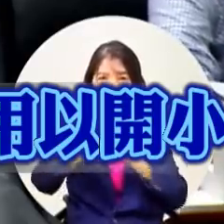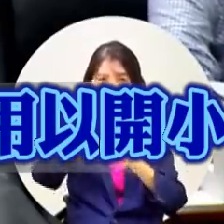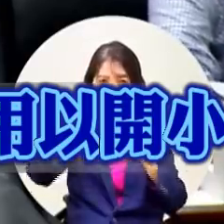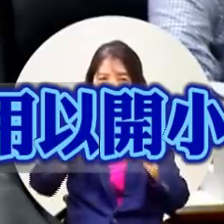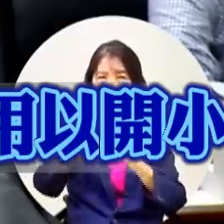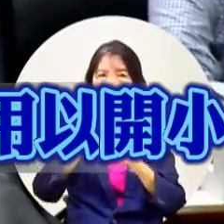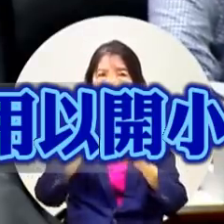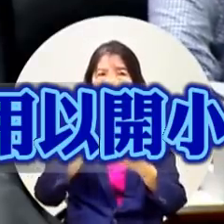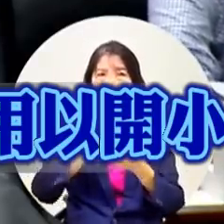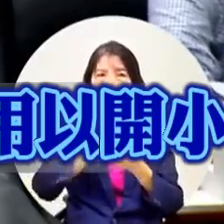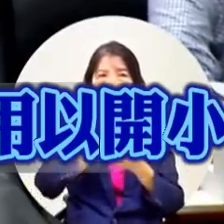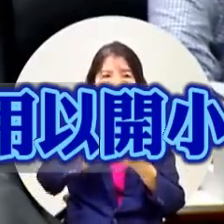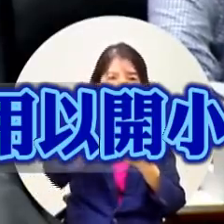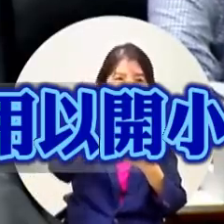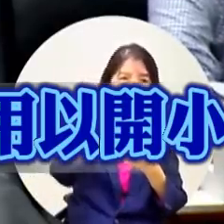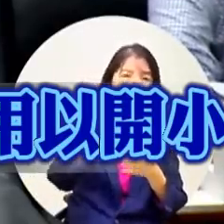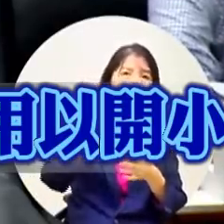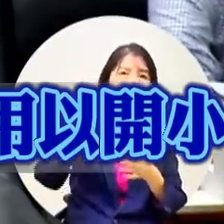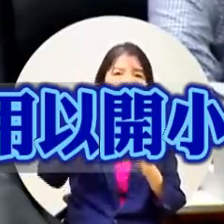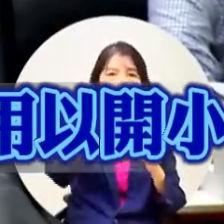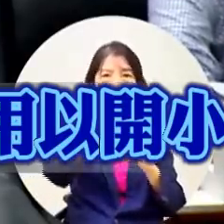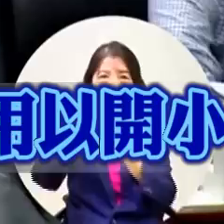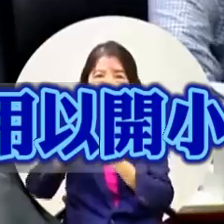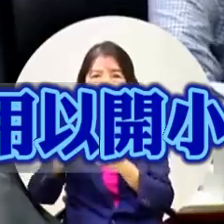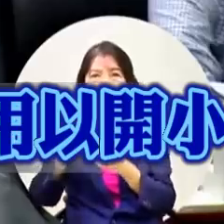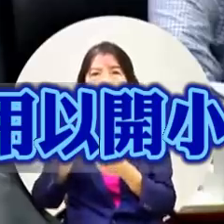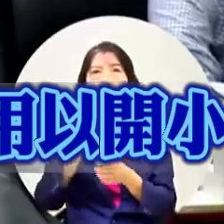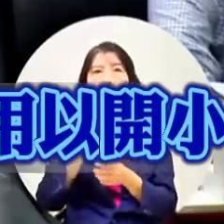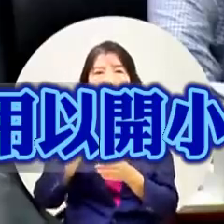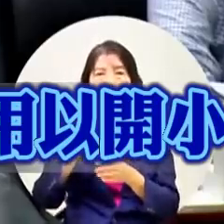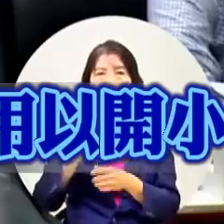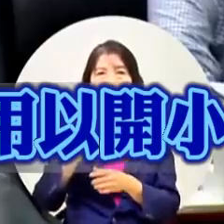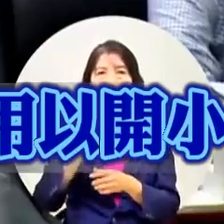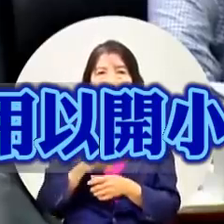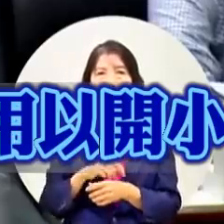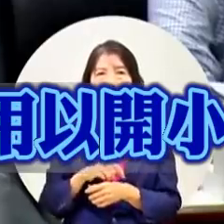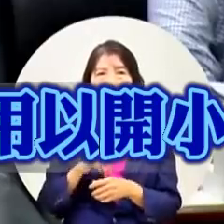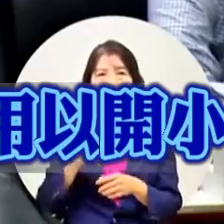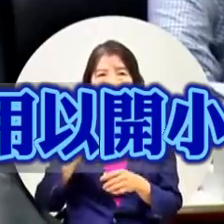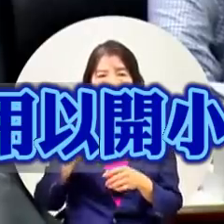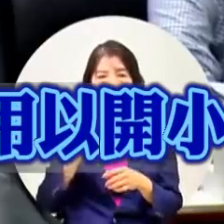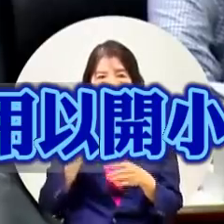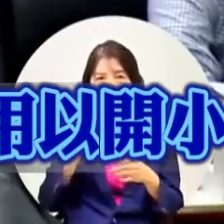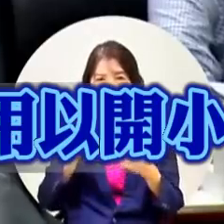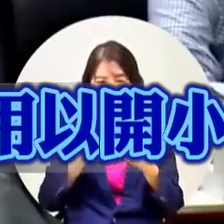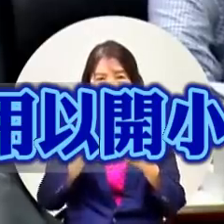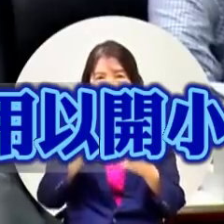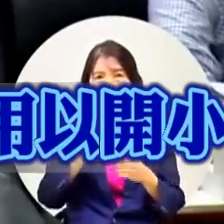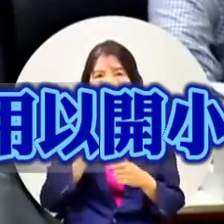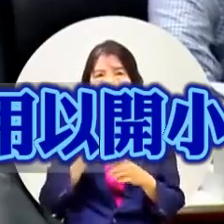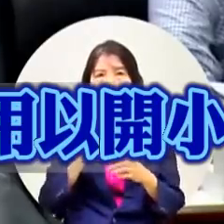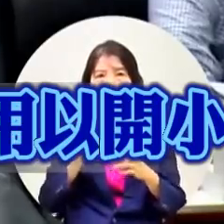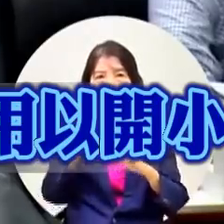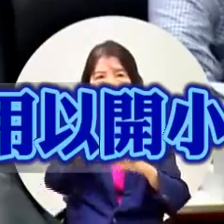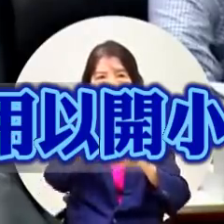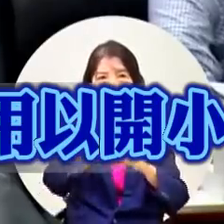报案就侦办，这个合理，我能理解。但是呢，本席在就任四个月